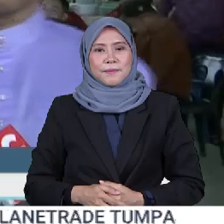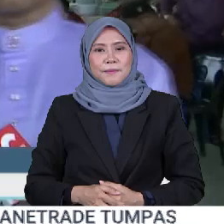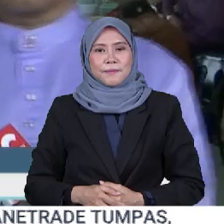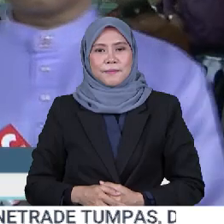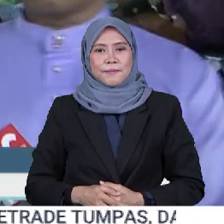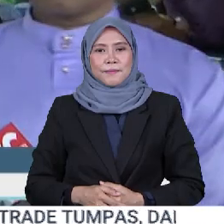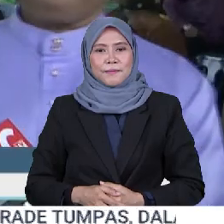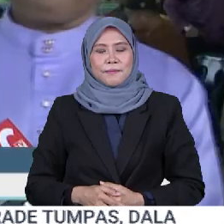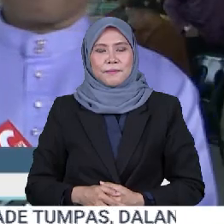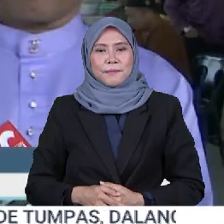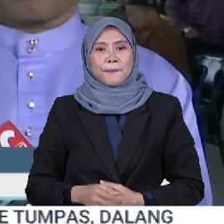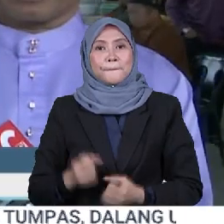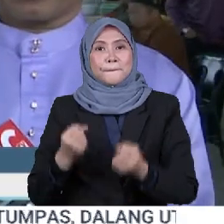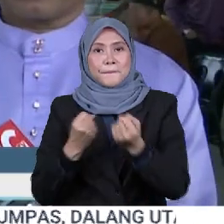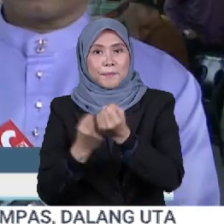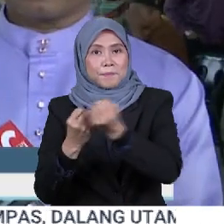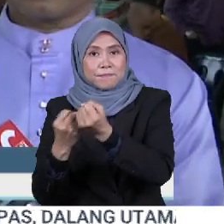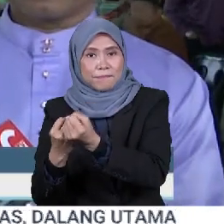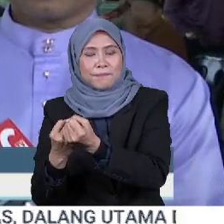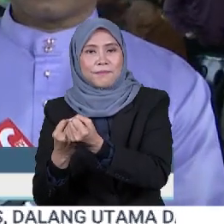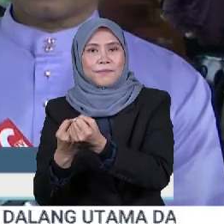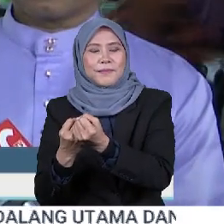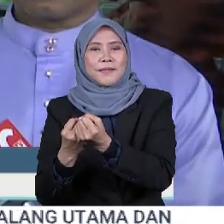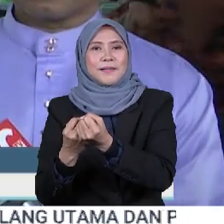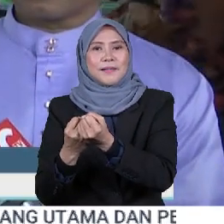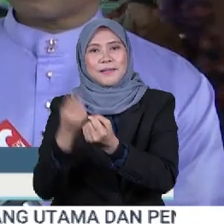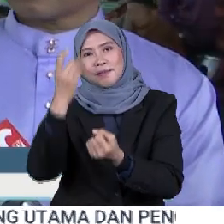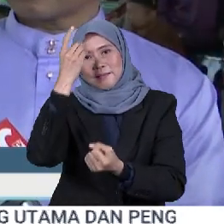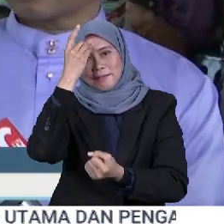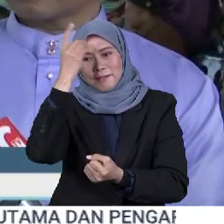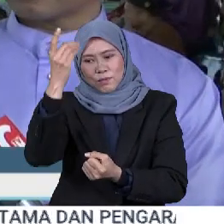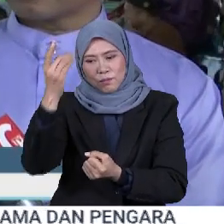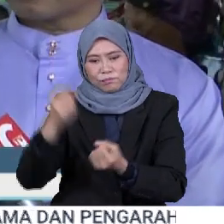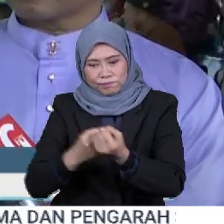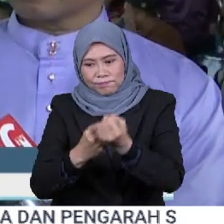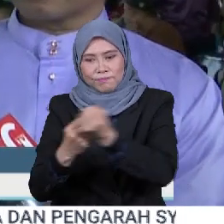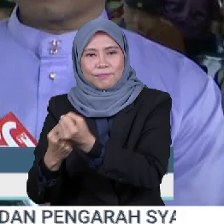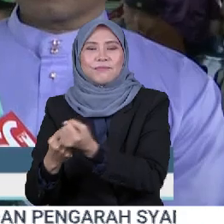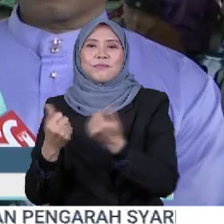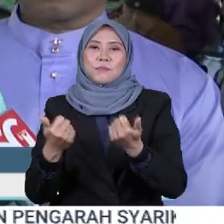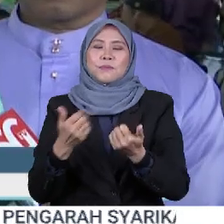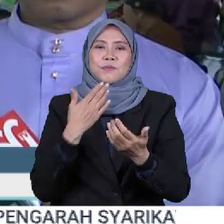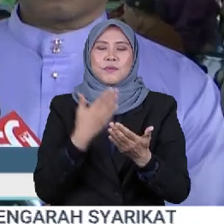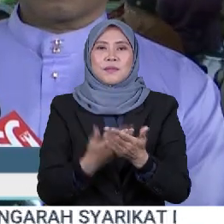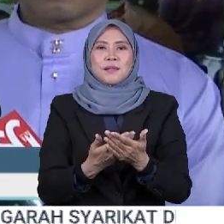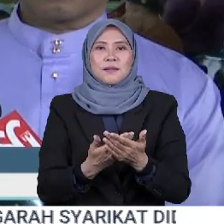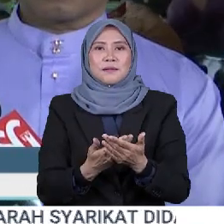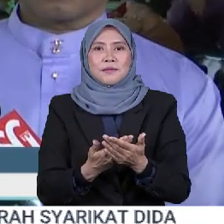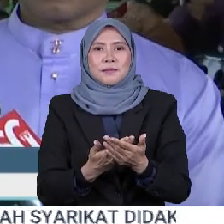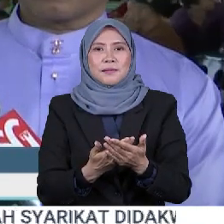Dengan adanya sumbangan yang diberikan oleh Yang Berhormat Datuk Seri ini, ia sudah tentu memberi